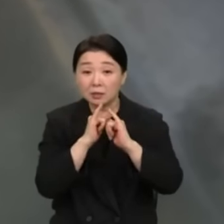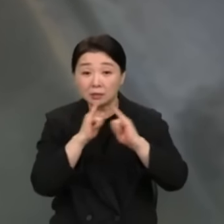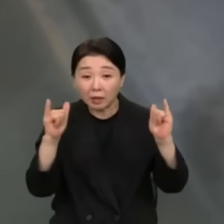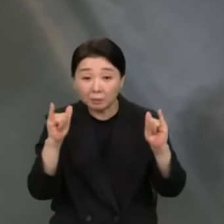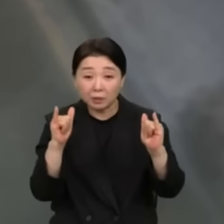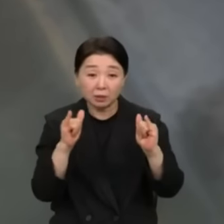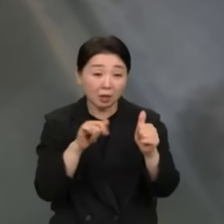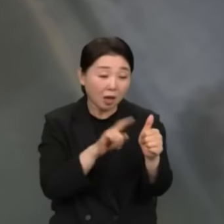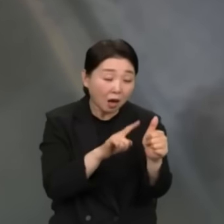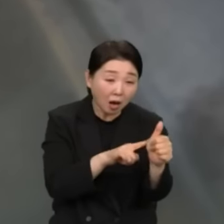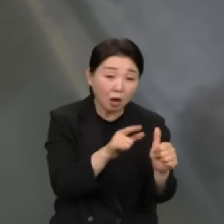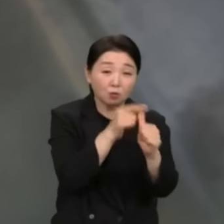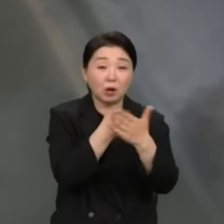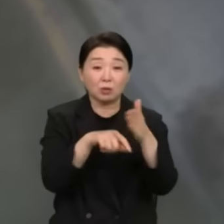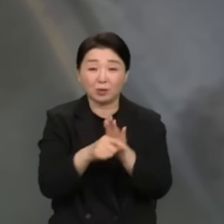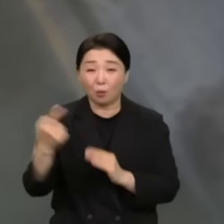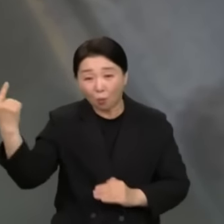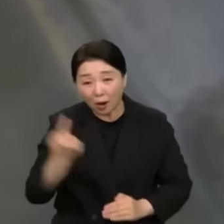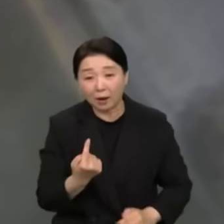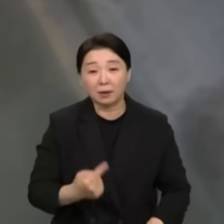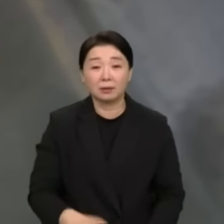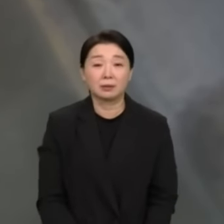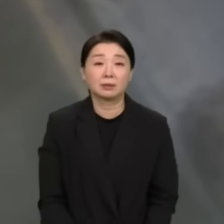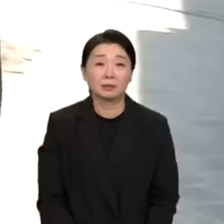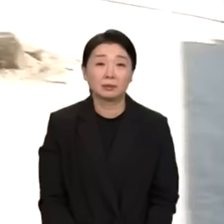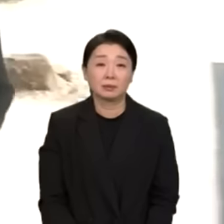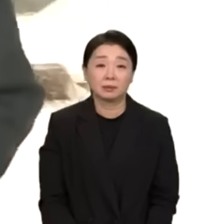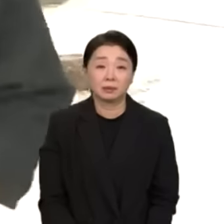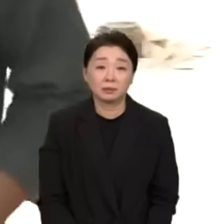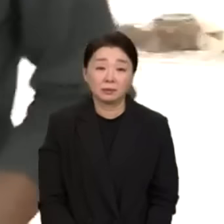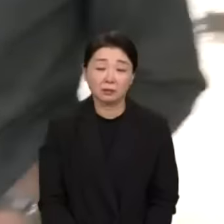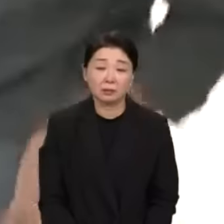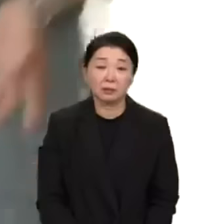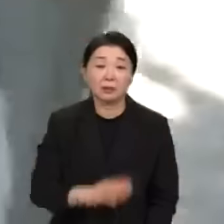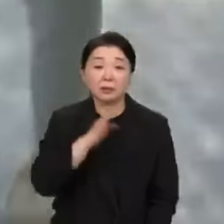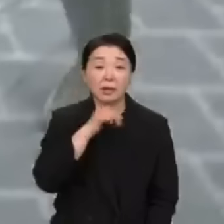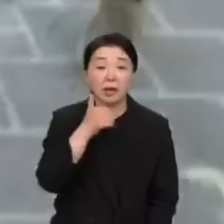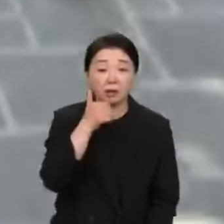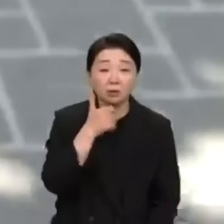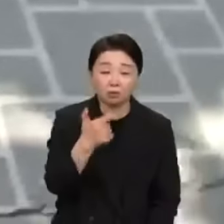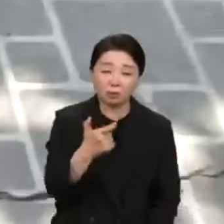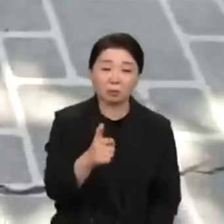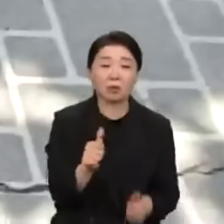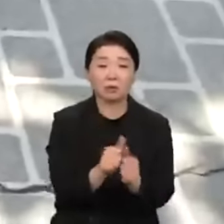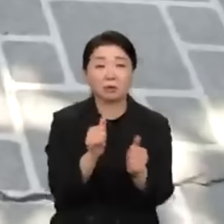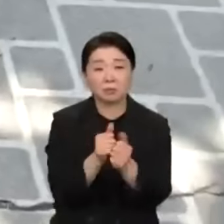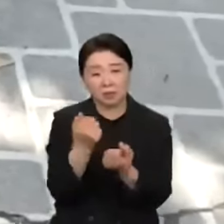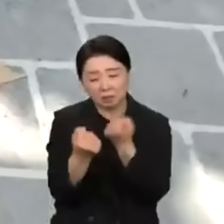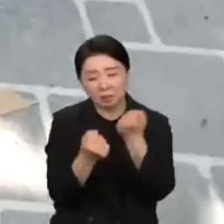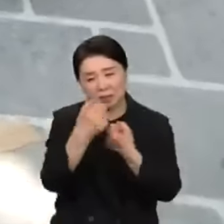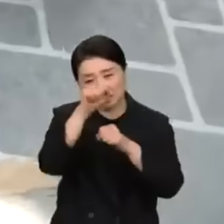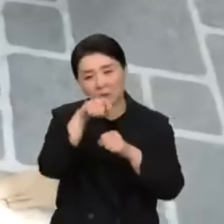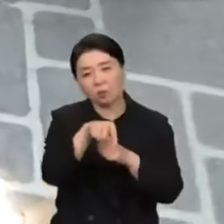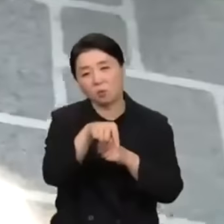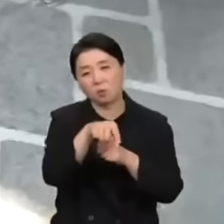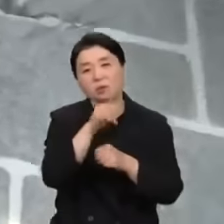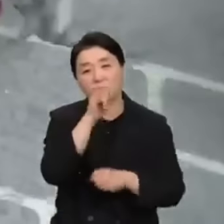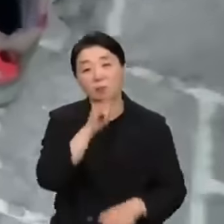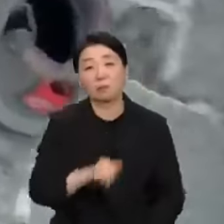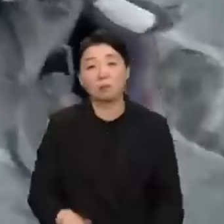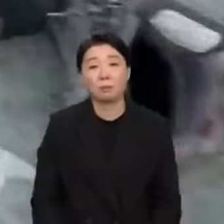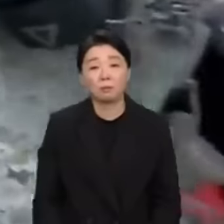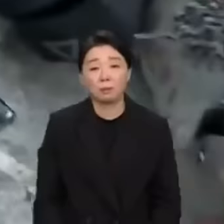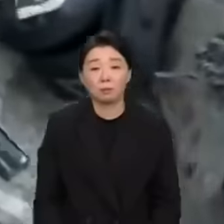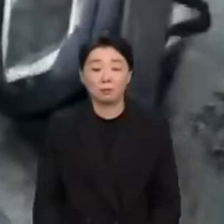쓰러진 시민을 구하기 위해 뛰어왔습니다. 숨진 60대 남성의 신발과 자전거가 현장에 아직 남아있습니다.